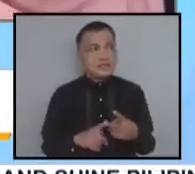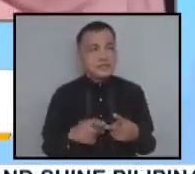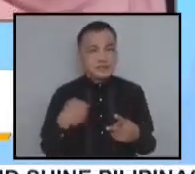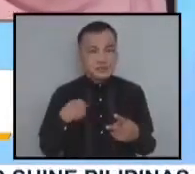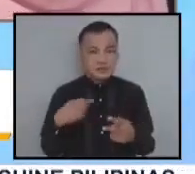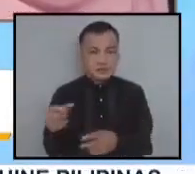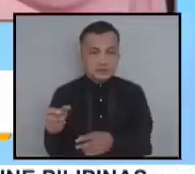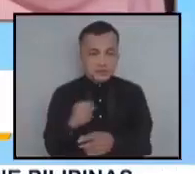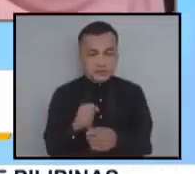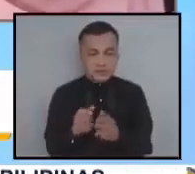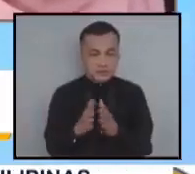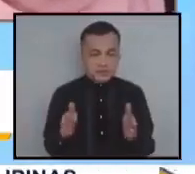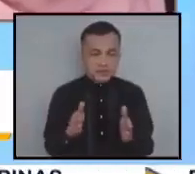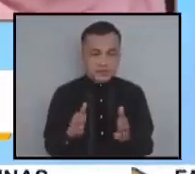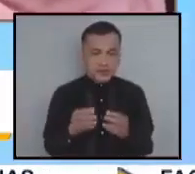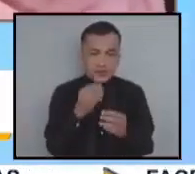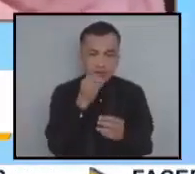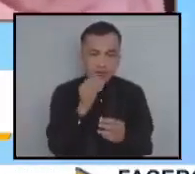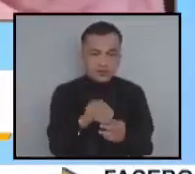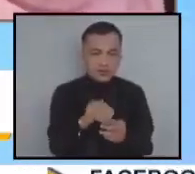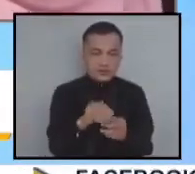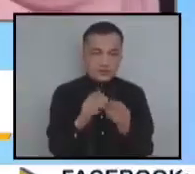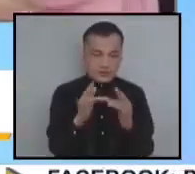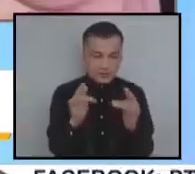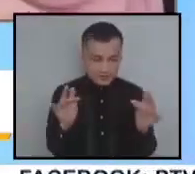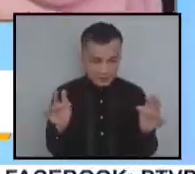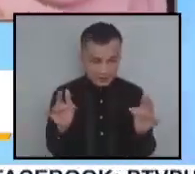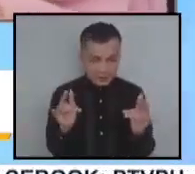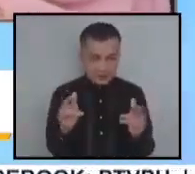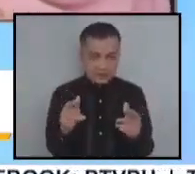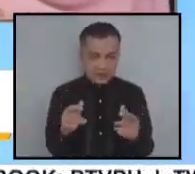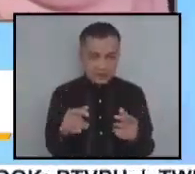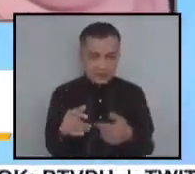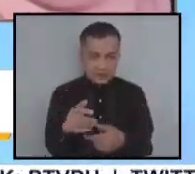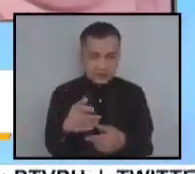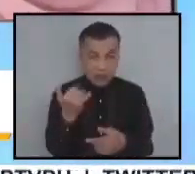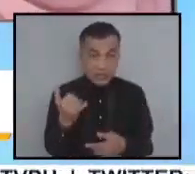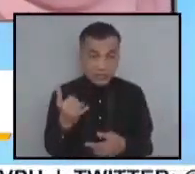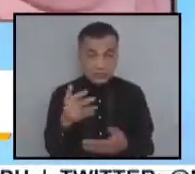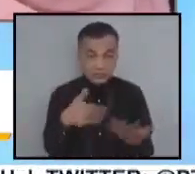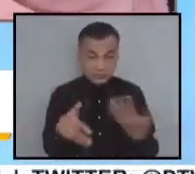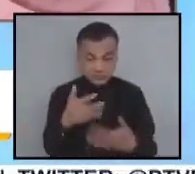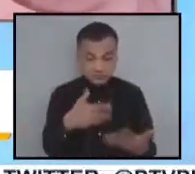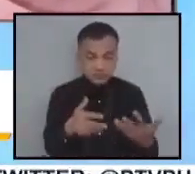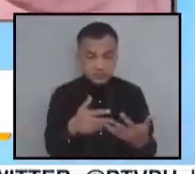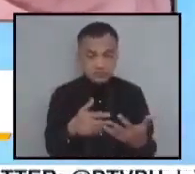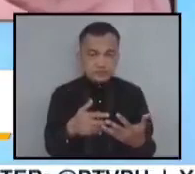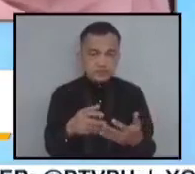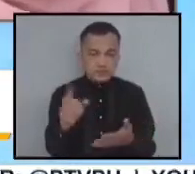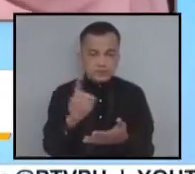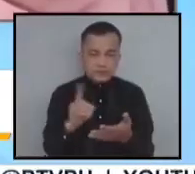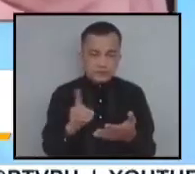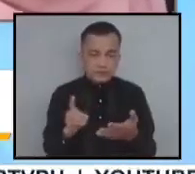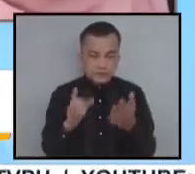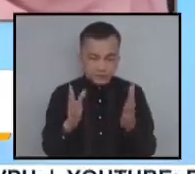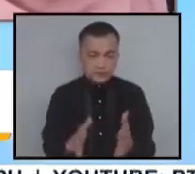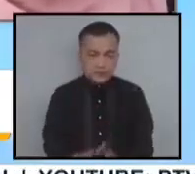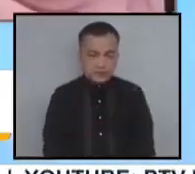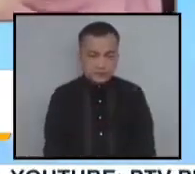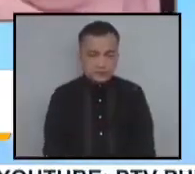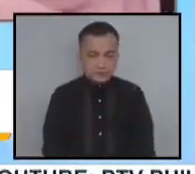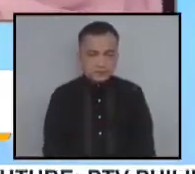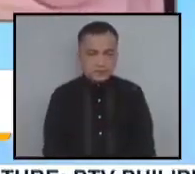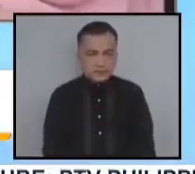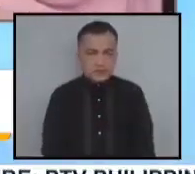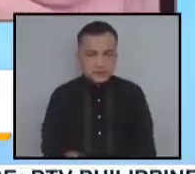mga malalaking bulk orders sa mga fair na ito kasi nakakasalamuhan namin yung mga designers and makers